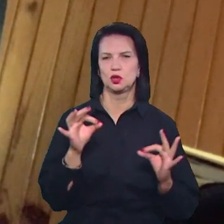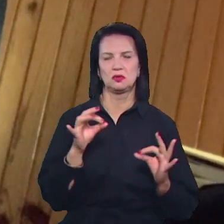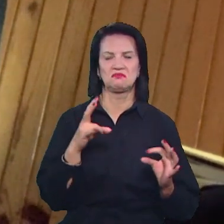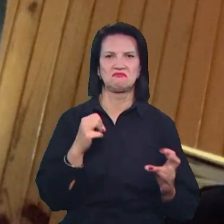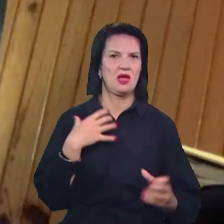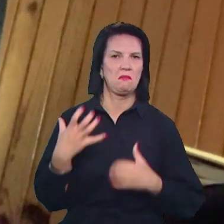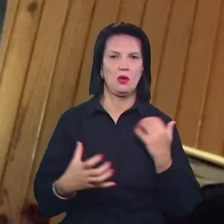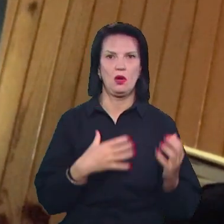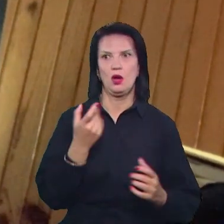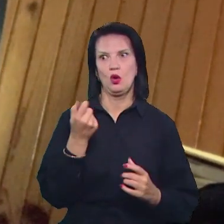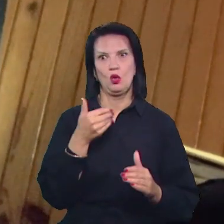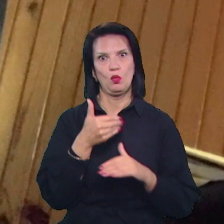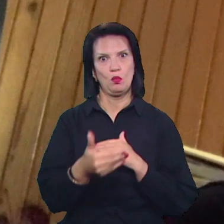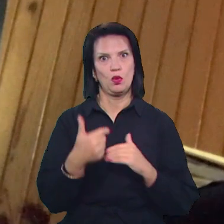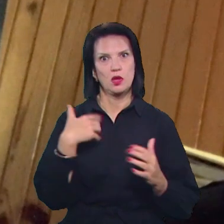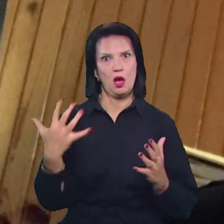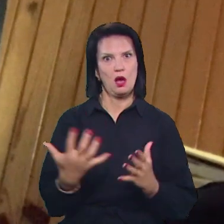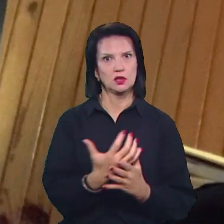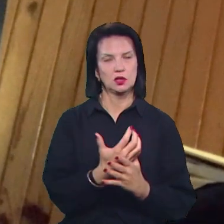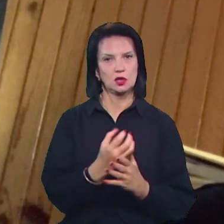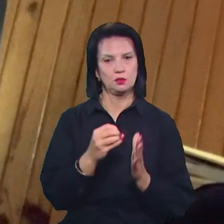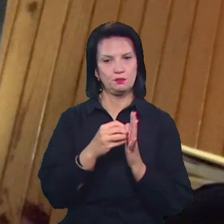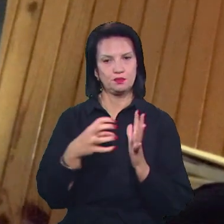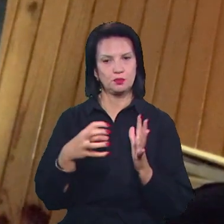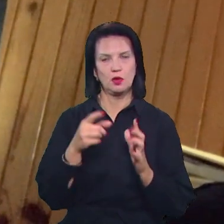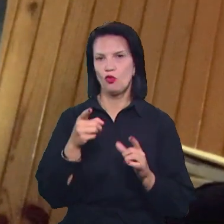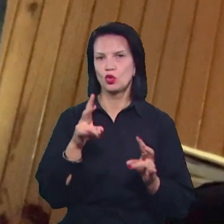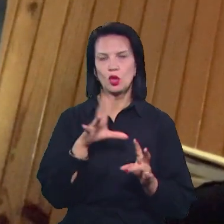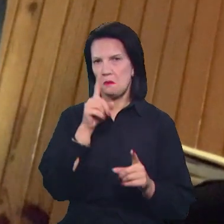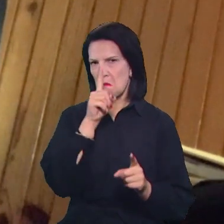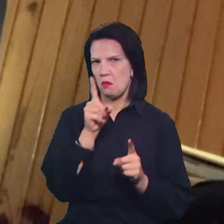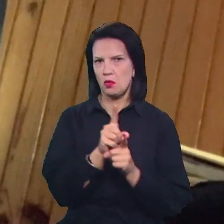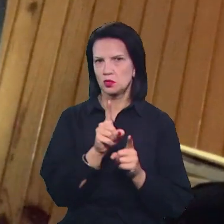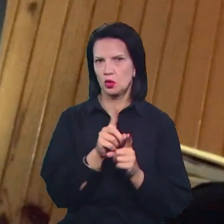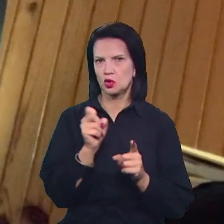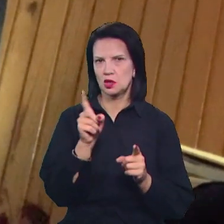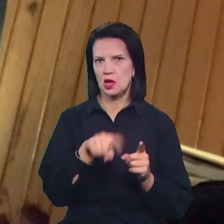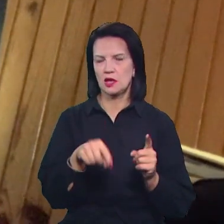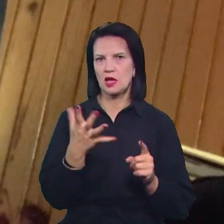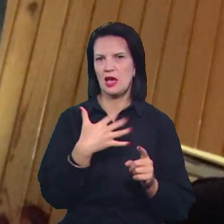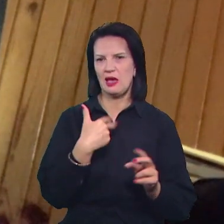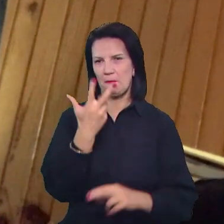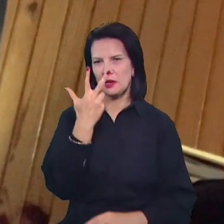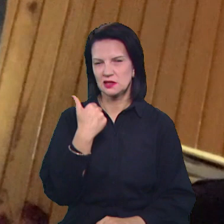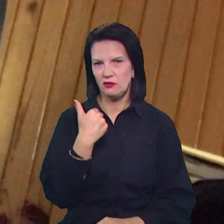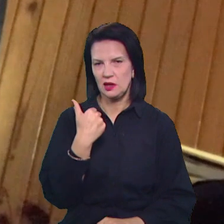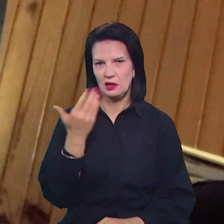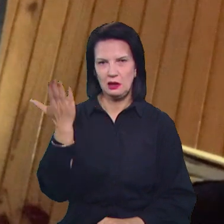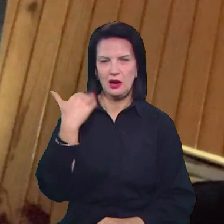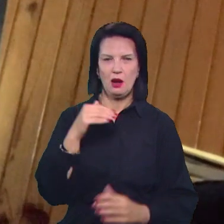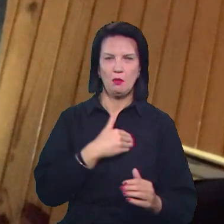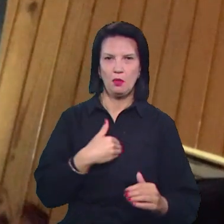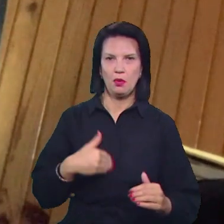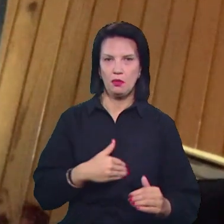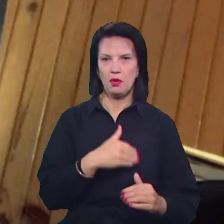але трошки пізніше я знайшла ущільнення. Воно не було схоже на те, яке ми звикли, тобто ми звикли